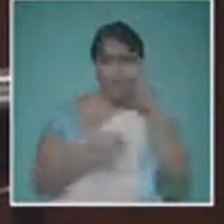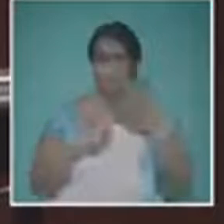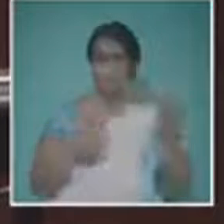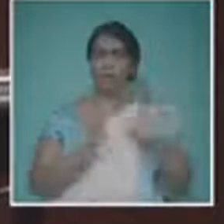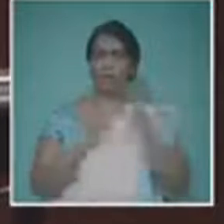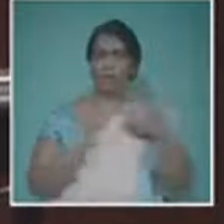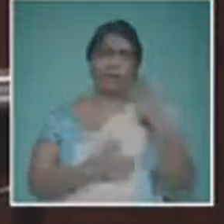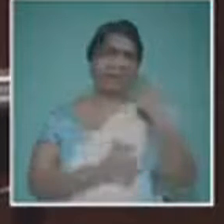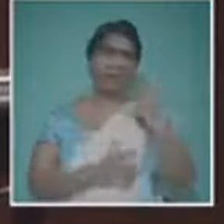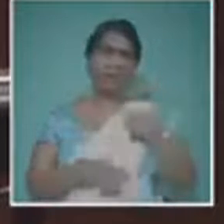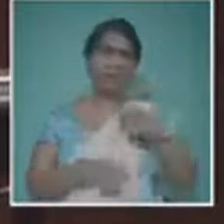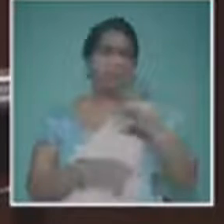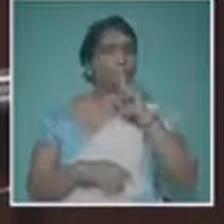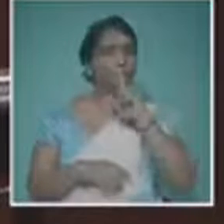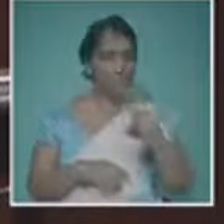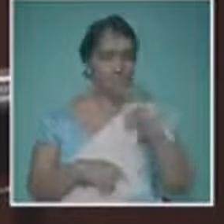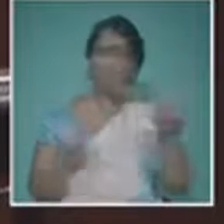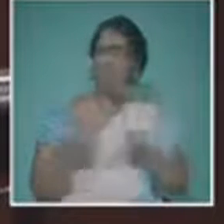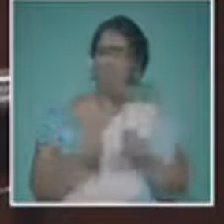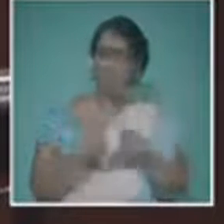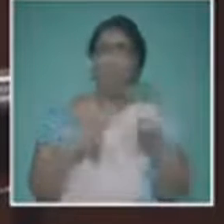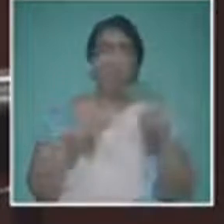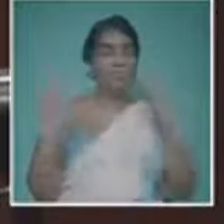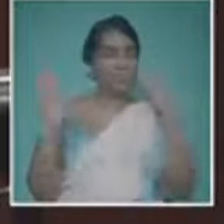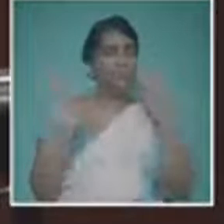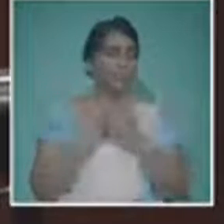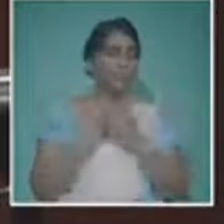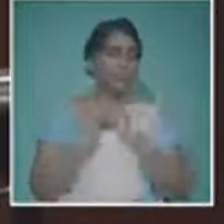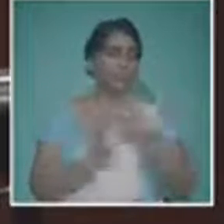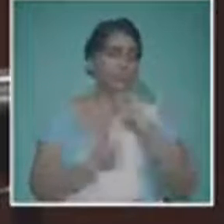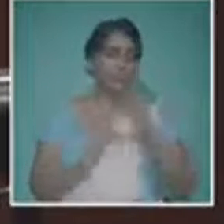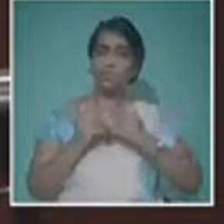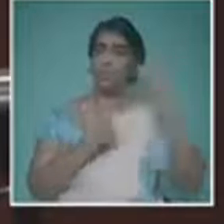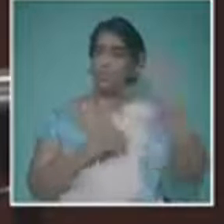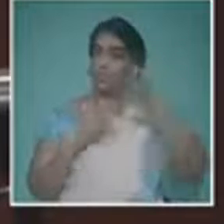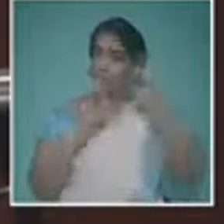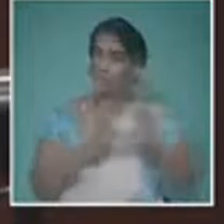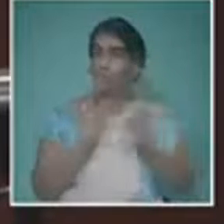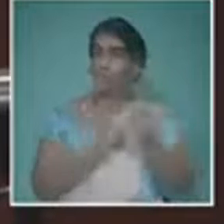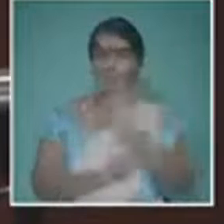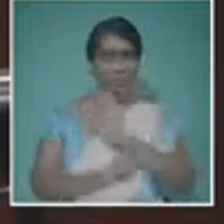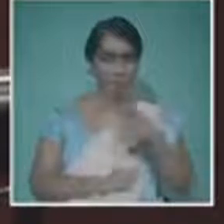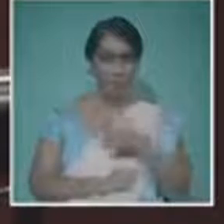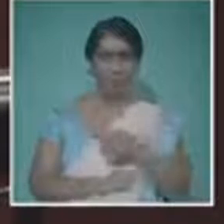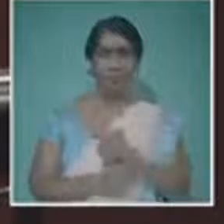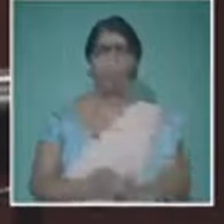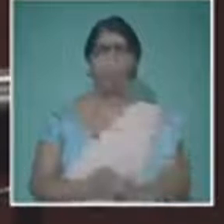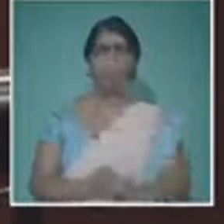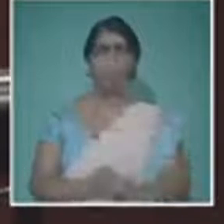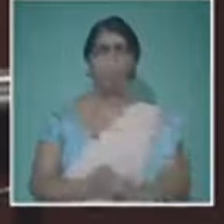அழுத்தம் திருத்தமாக சொல்ல வேண்டிய ஒரு நிலைமை இருக்கின்றது. தமிழ் சாகும்போது எங்களுக்கு